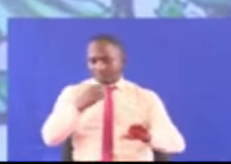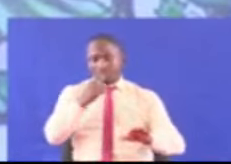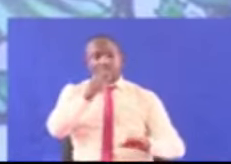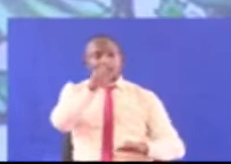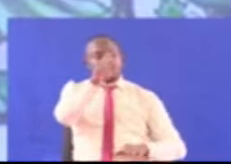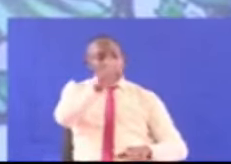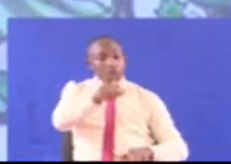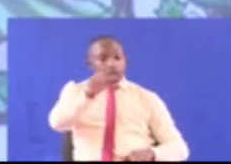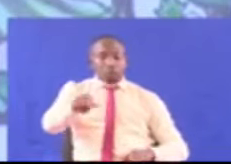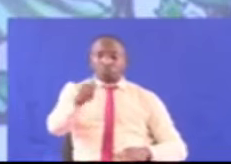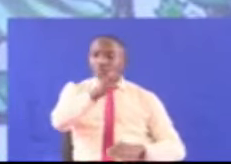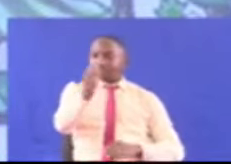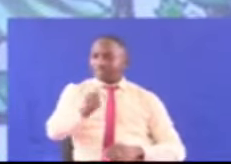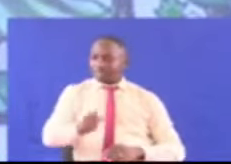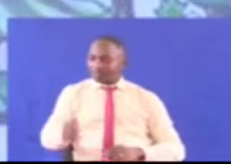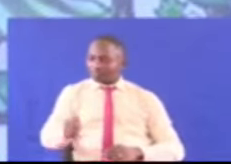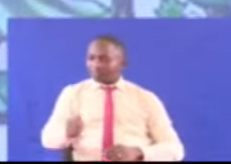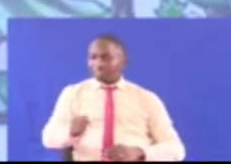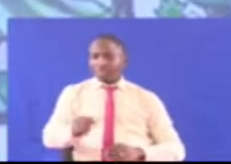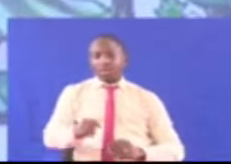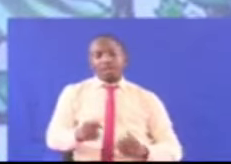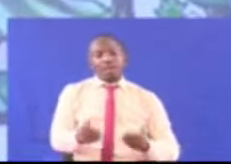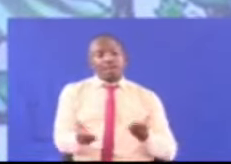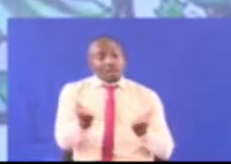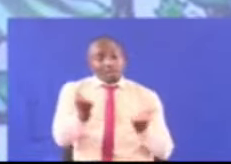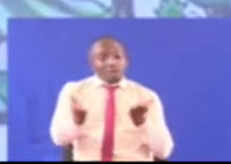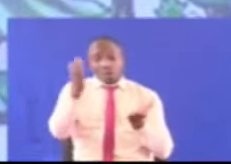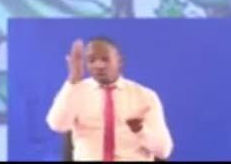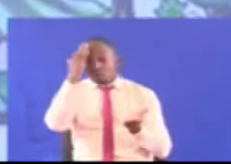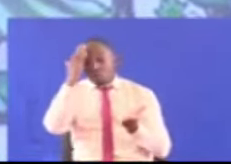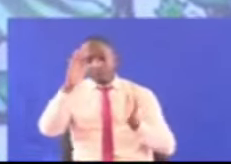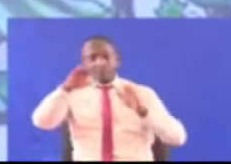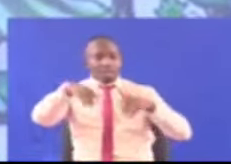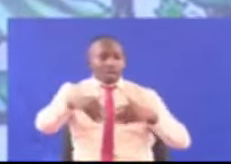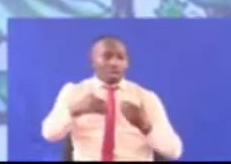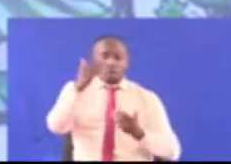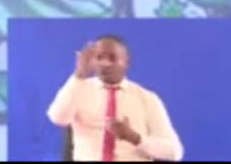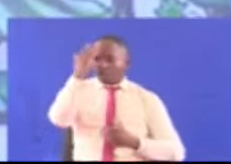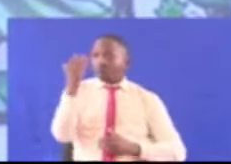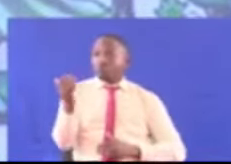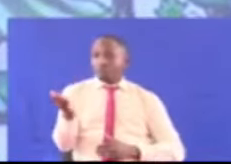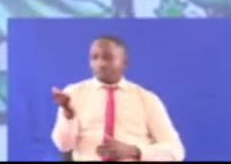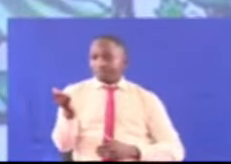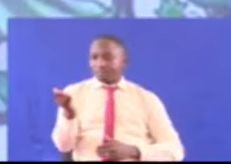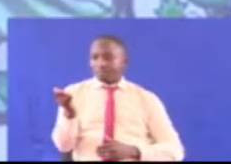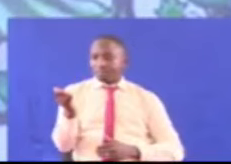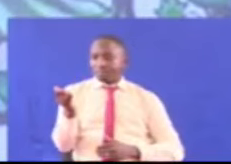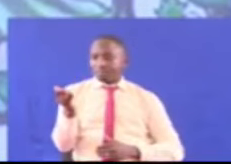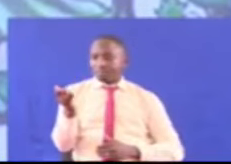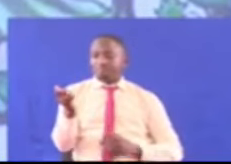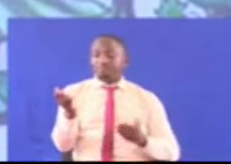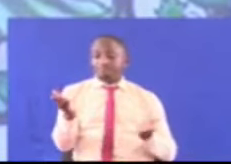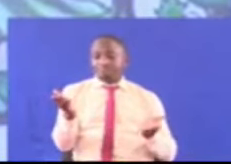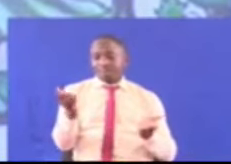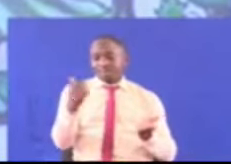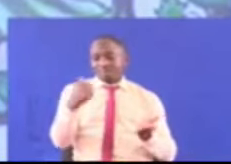Watanzania kwa kujua ama kwa kutokujua, na nataka niamini kwamba ni kwa